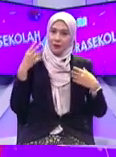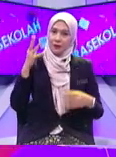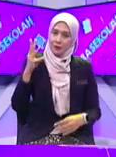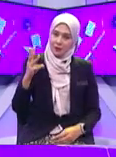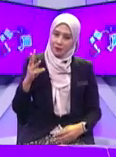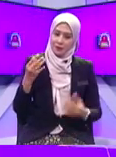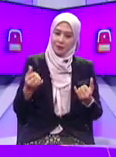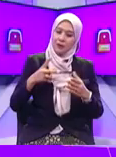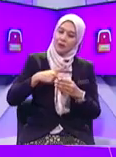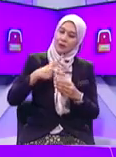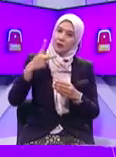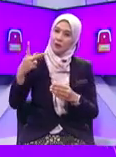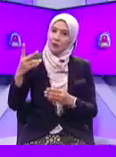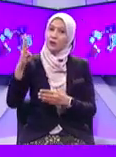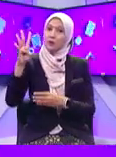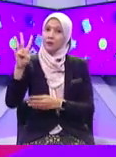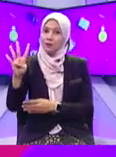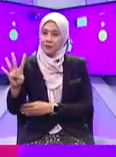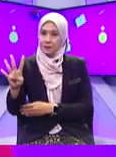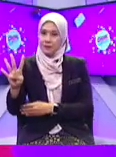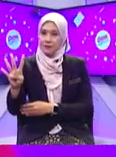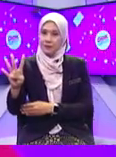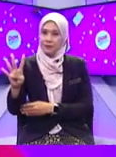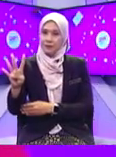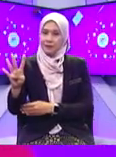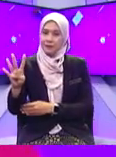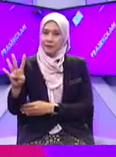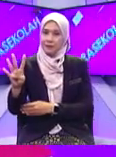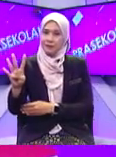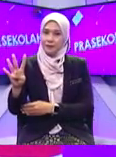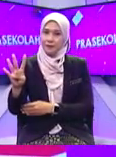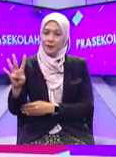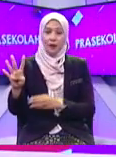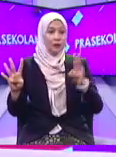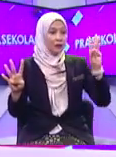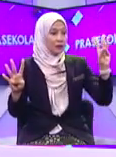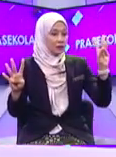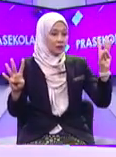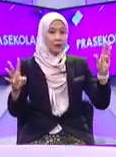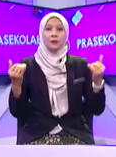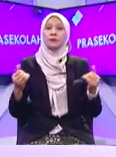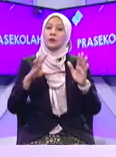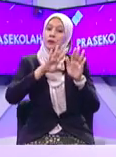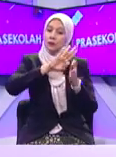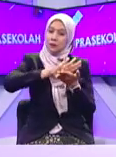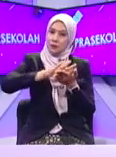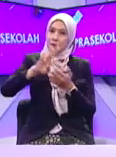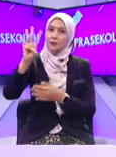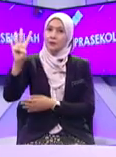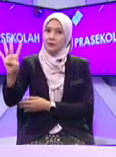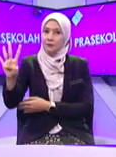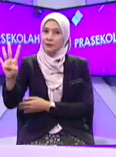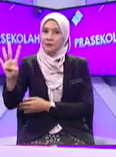baik 1 2 3 dan 4 Hah Coba ada berapa Kah bagi